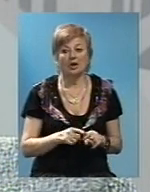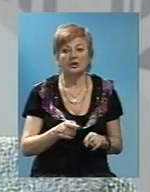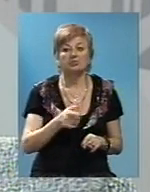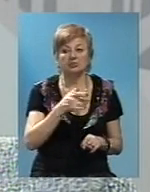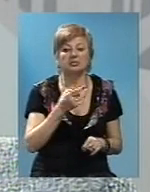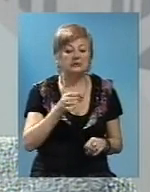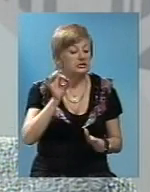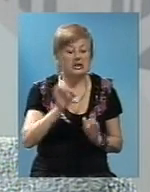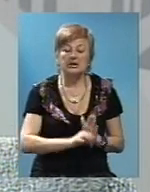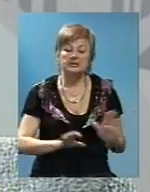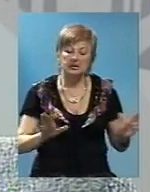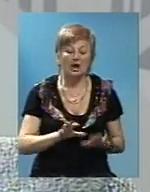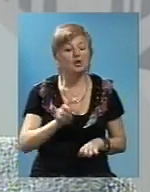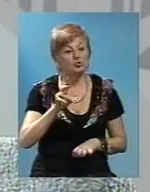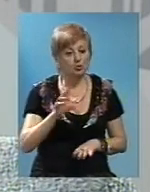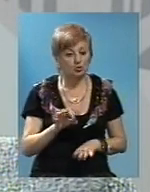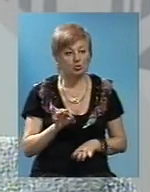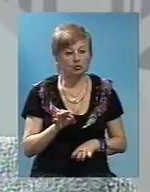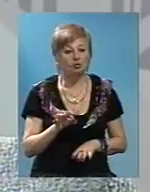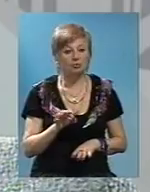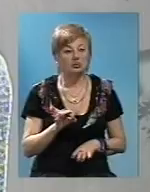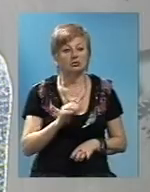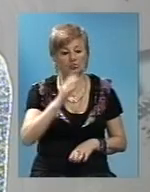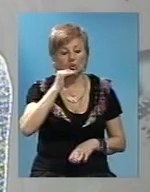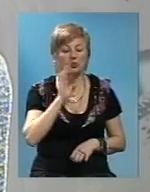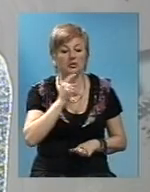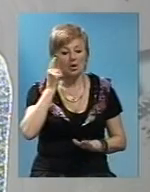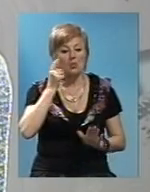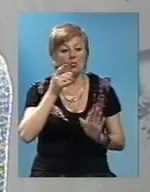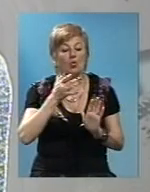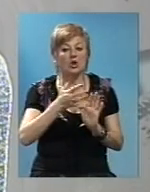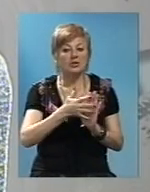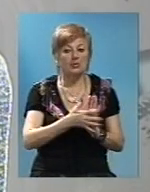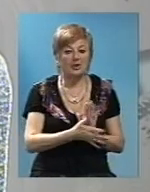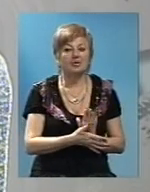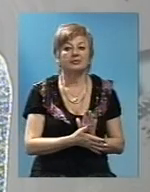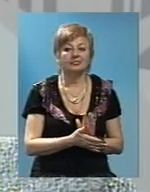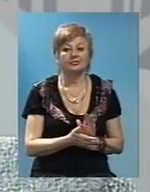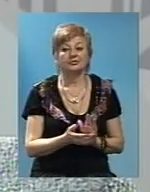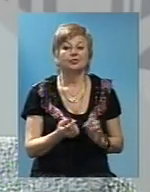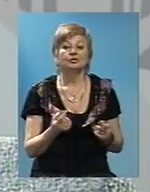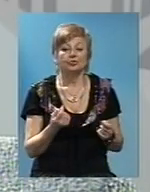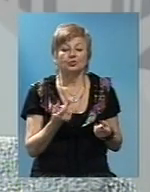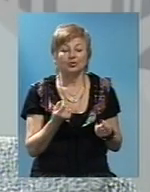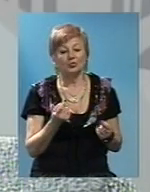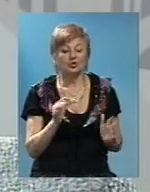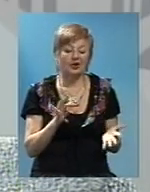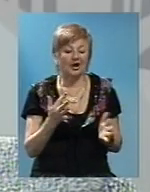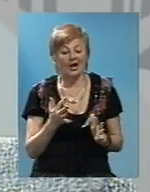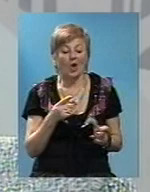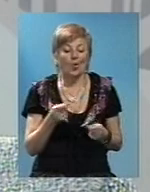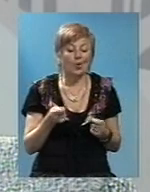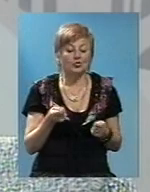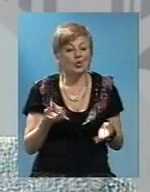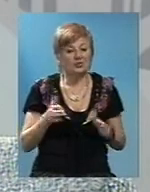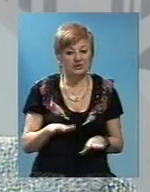не одразу, але почали більш розуміти, але все ж таки таке непорозуміння ще залишається. Пересторога.